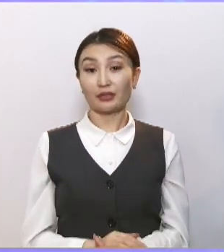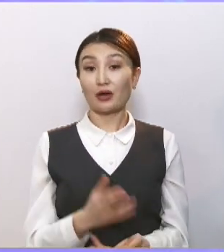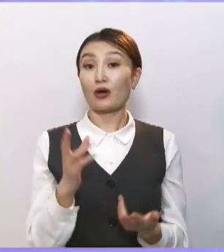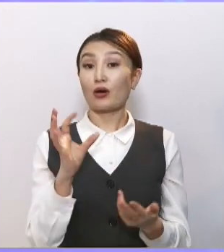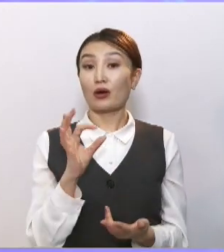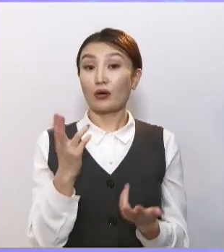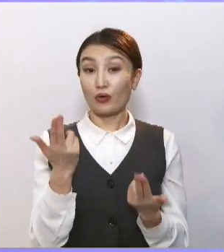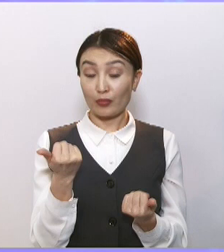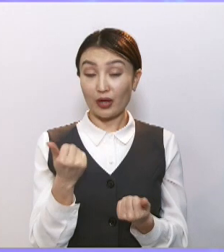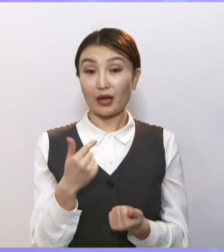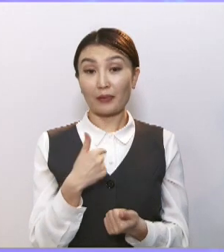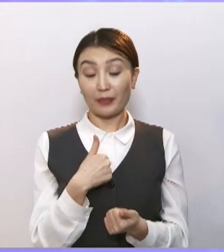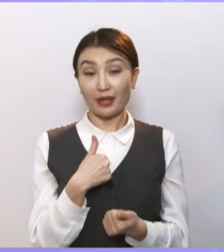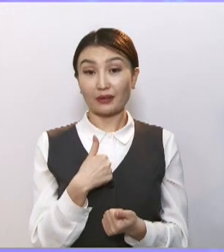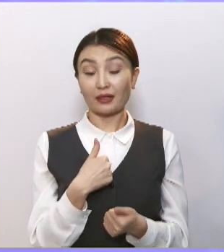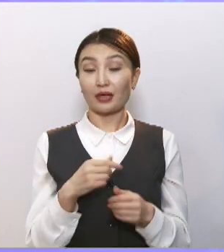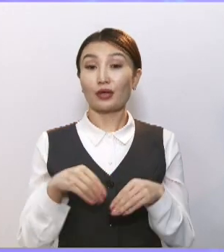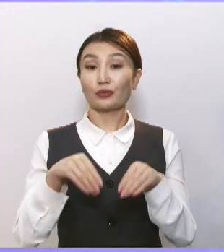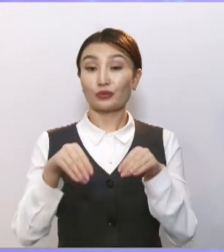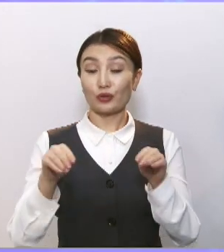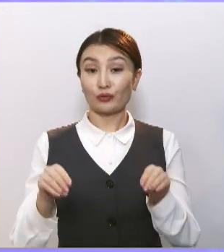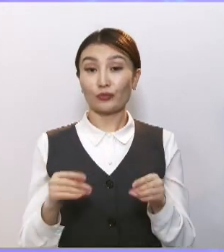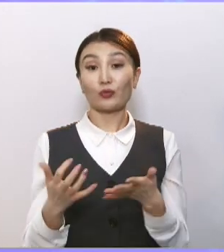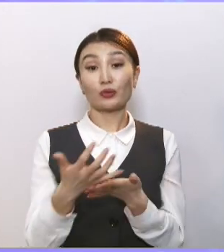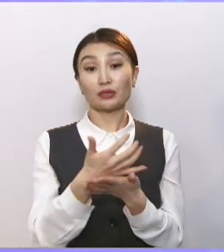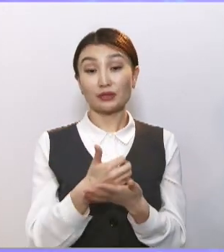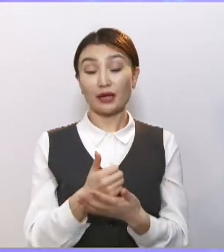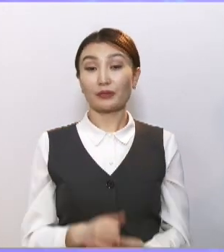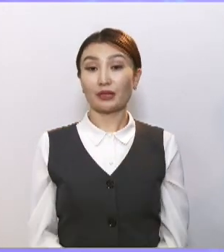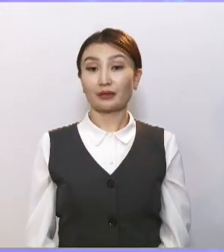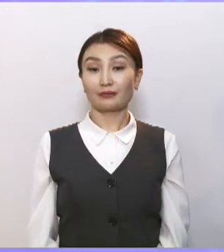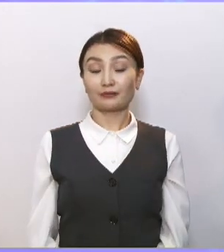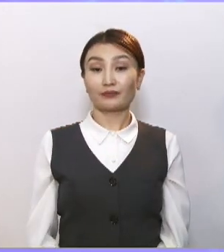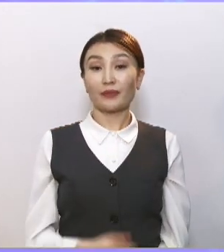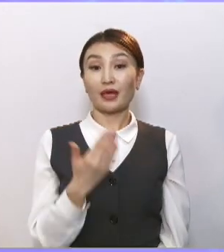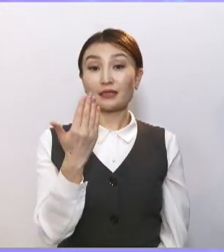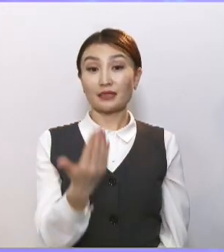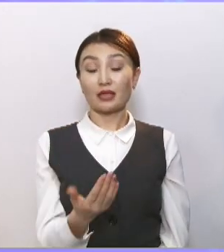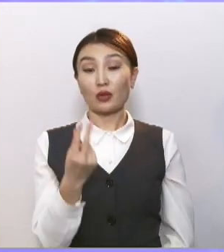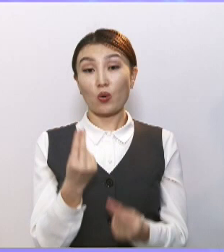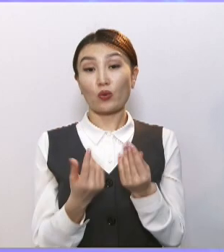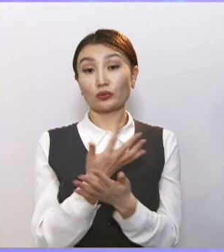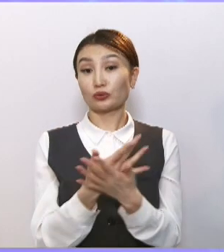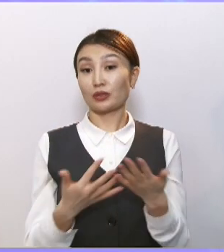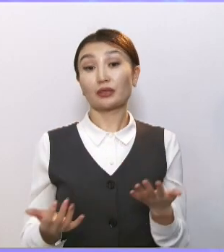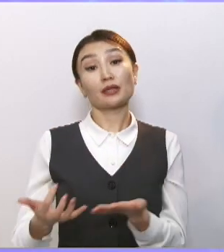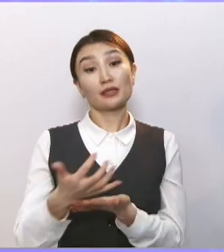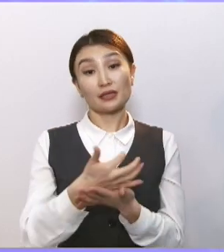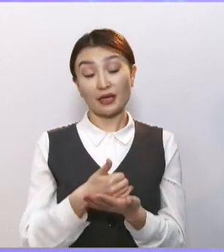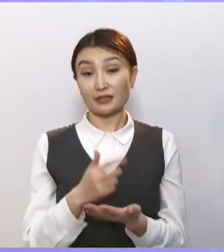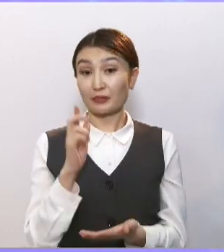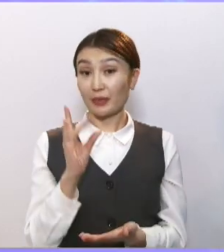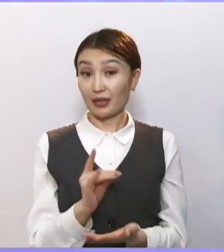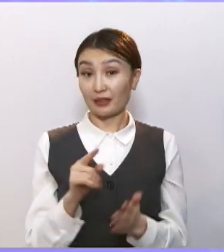Ооба, мен төшөгүмдү жыйнаймын. Сен оюнчуктарды жыйнайсыңбы?